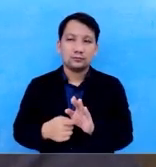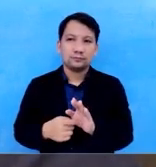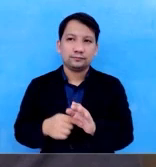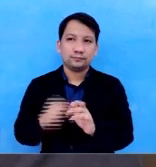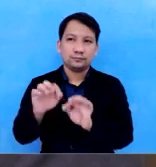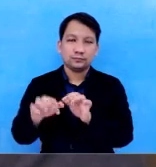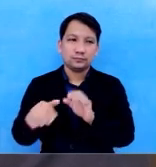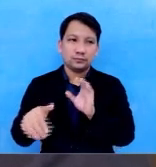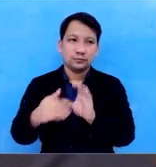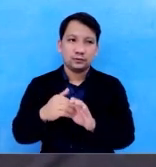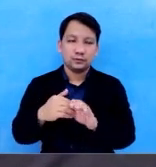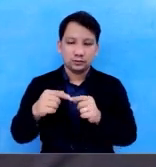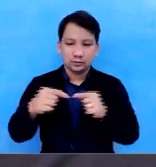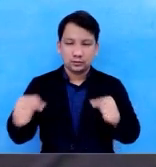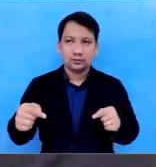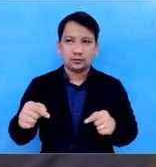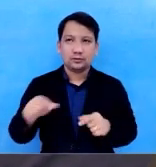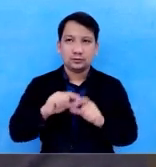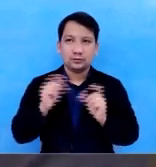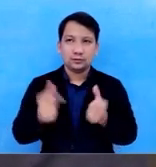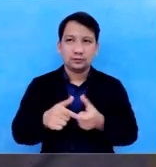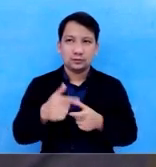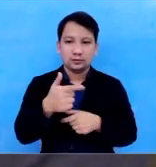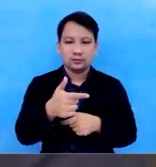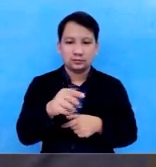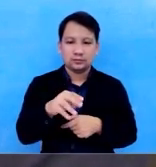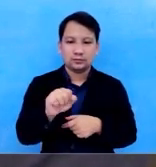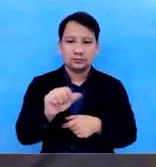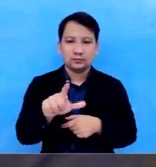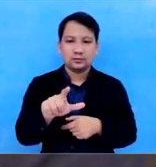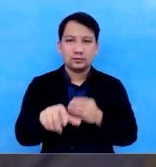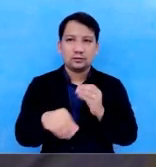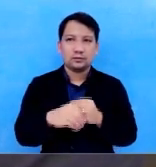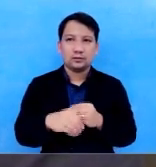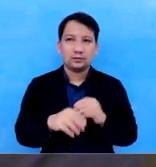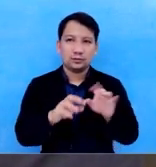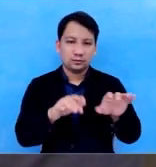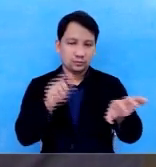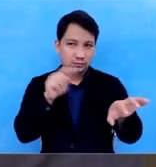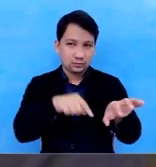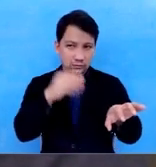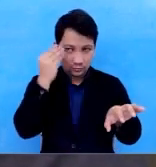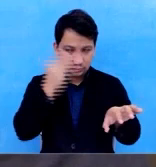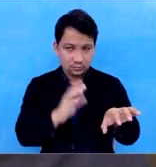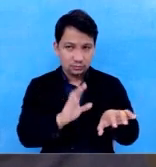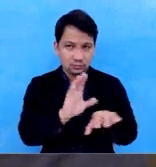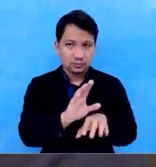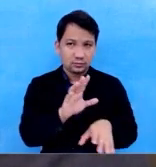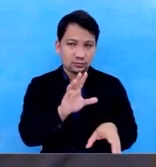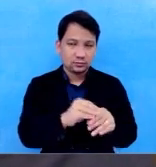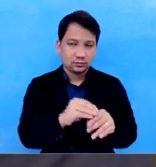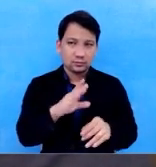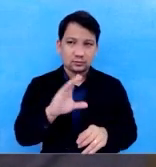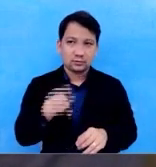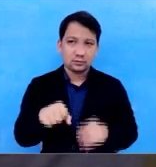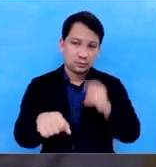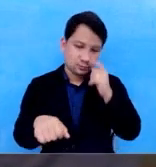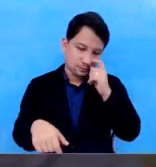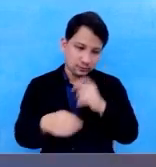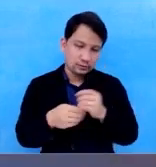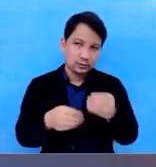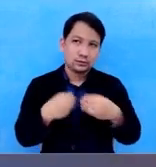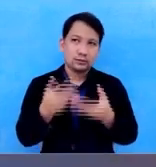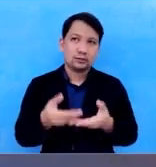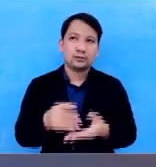naman anti-cybercrime sa Gmail na po. Mm-hmm. Na-trace na daw nila yung ano, yung scammer. Mm-hmm. Magbigay daw ako